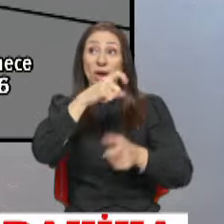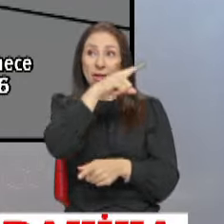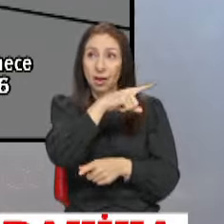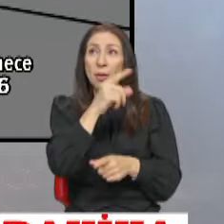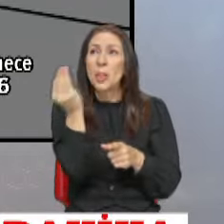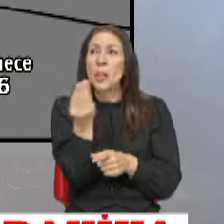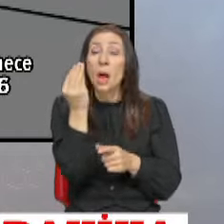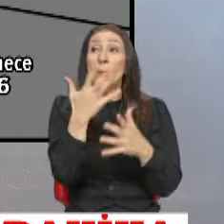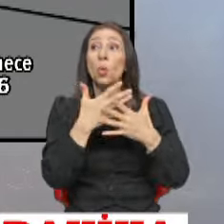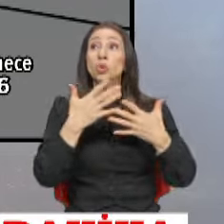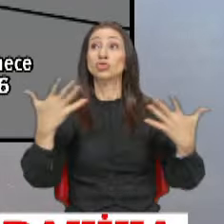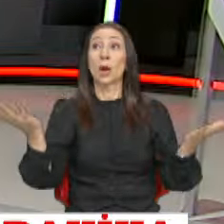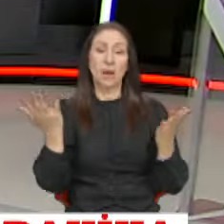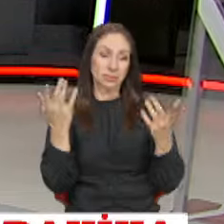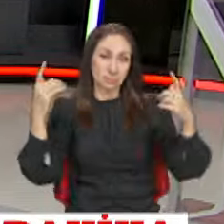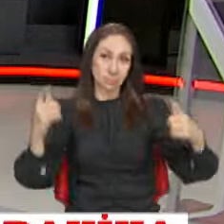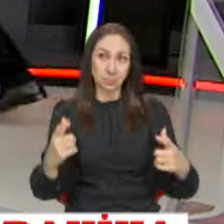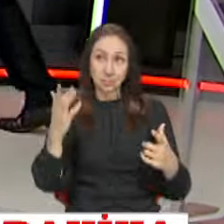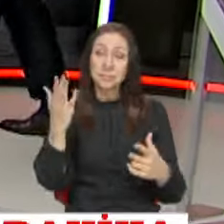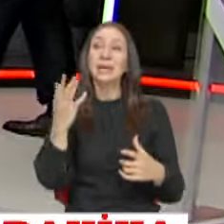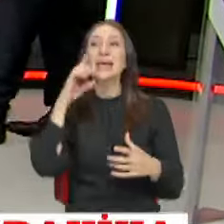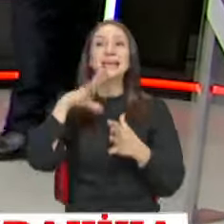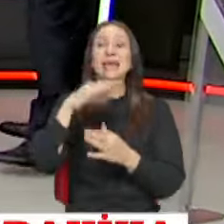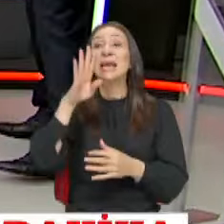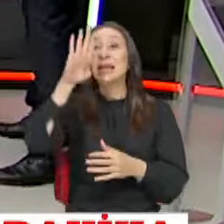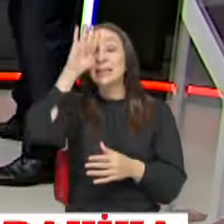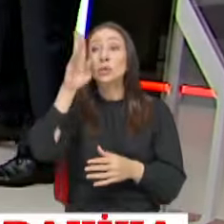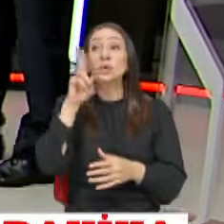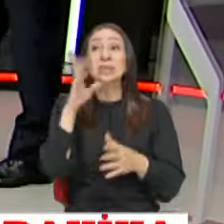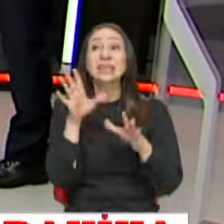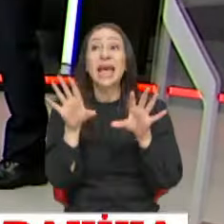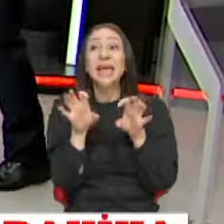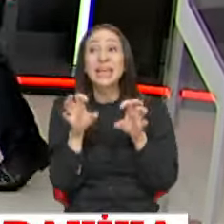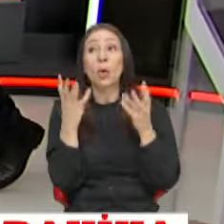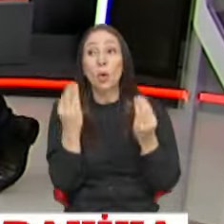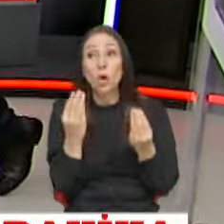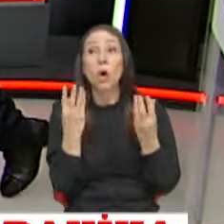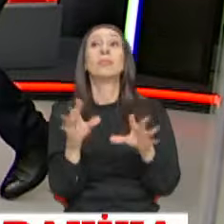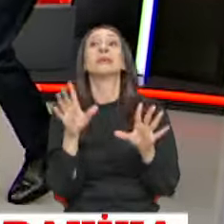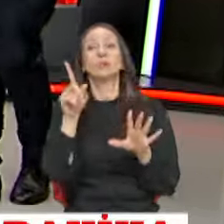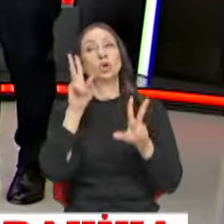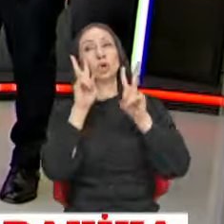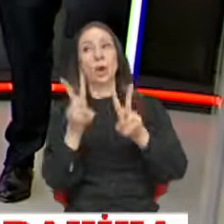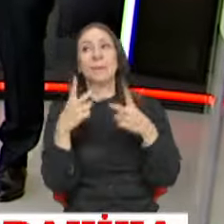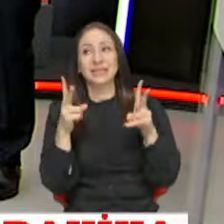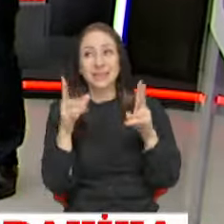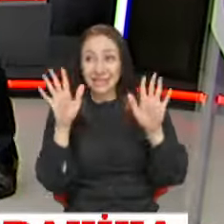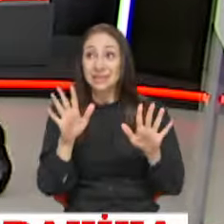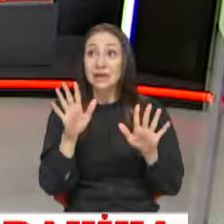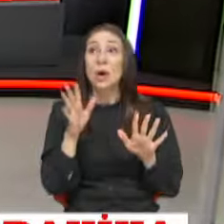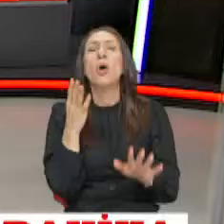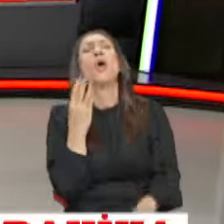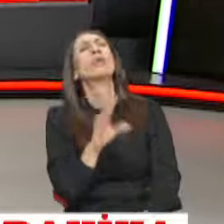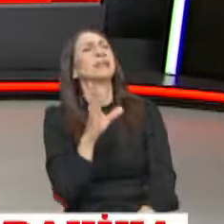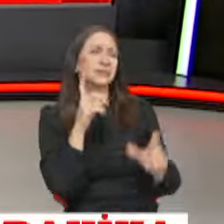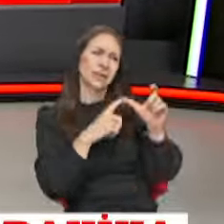küçücük ama kocaman da bir coğrafyası var yani İstanbul'un sonucuna ne kadar etki ettiği etmediği bunu gözlemleyebiliriz olmaz ama